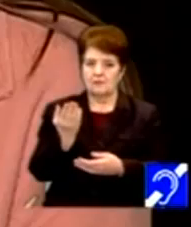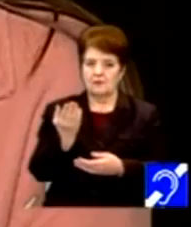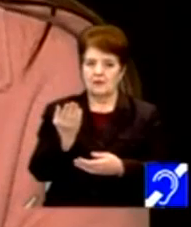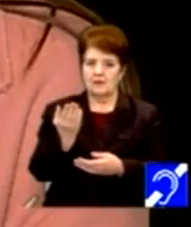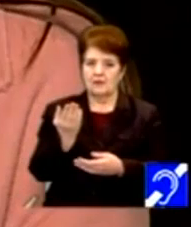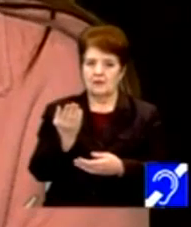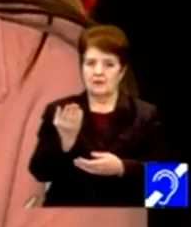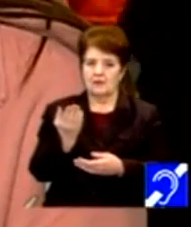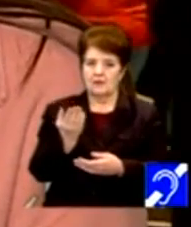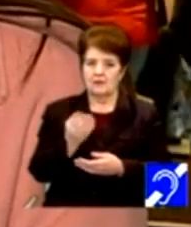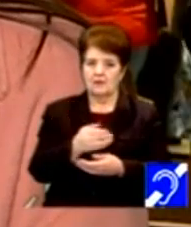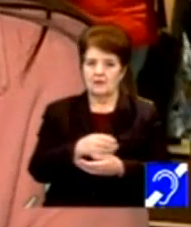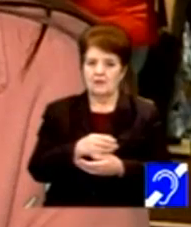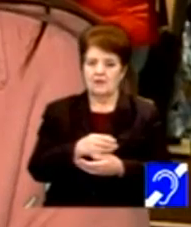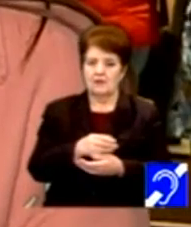Este crunt,